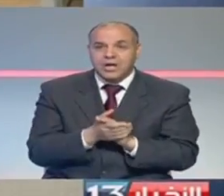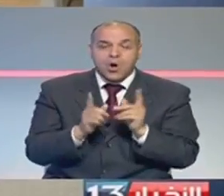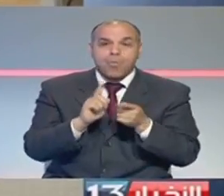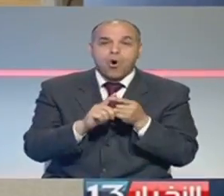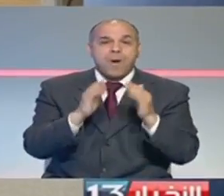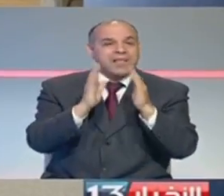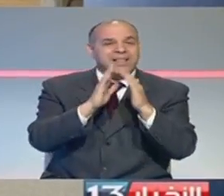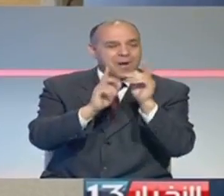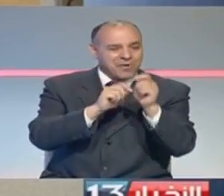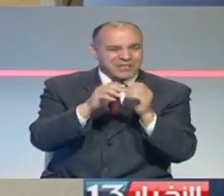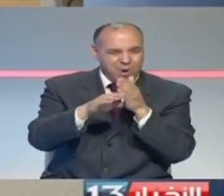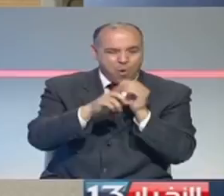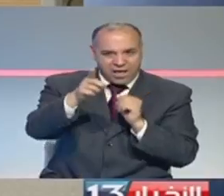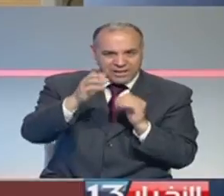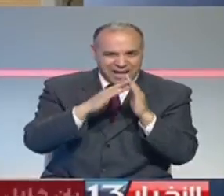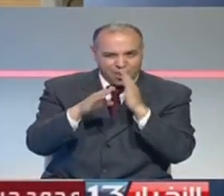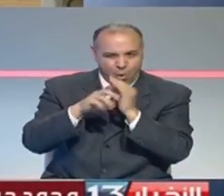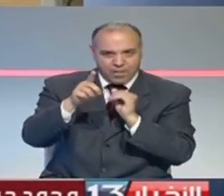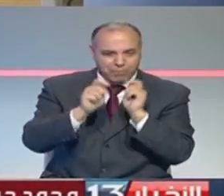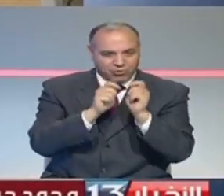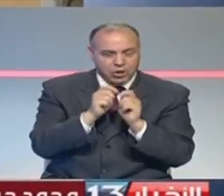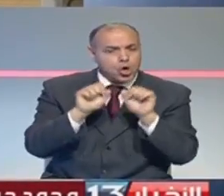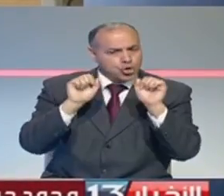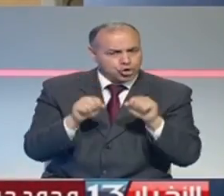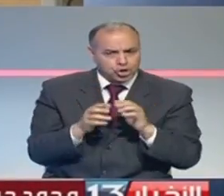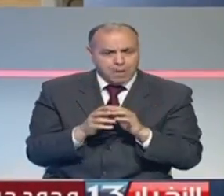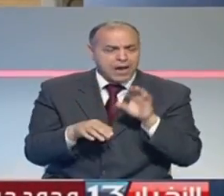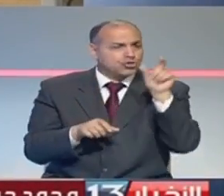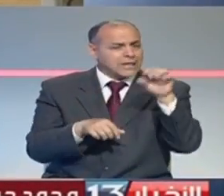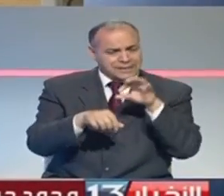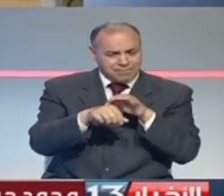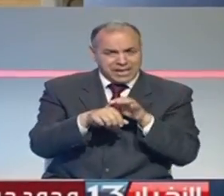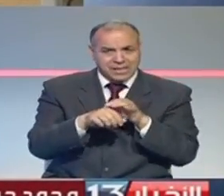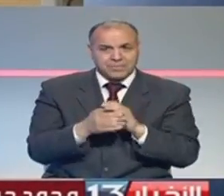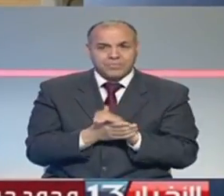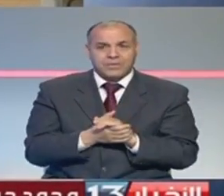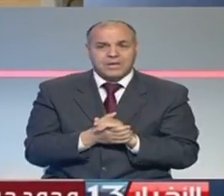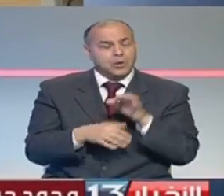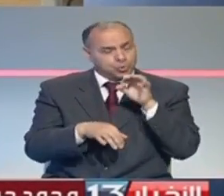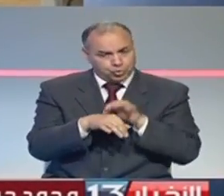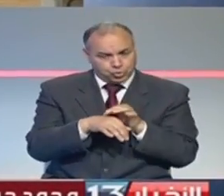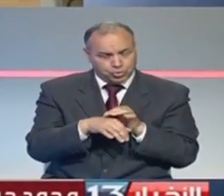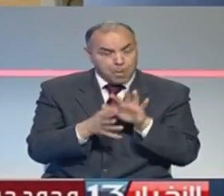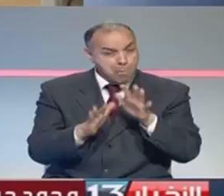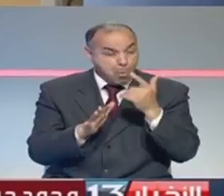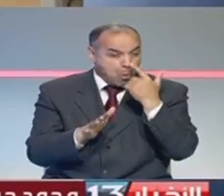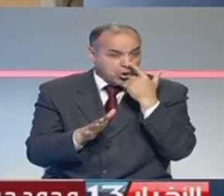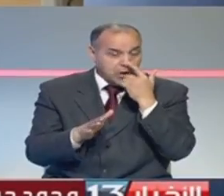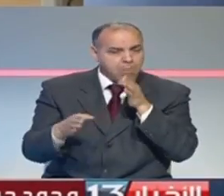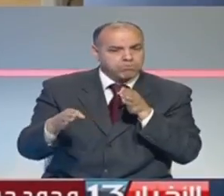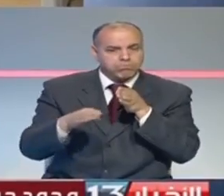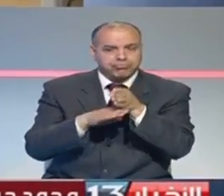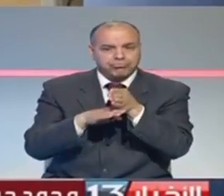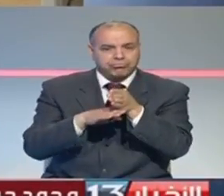طالبان قالوا تتمثل فيه عندهم اه يسمحوا لنا يبدا المريض معناها مشكوك فيه ما يدخل